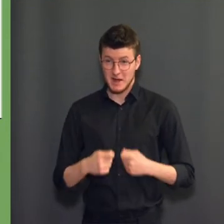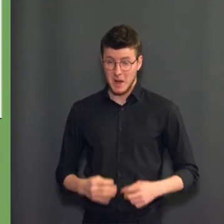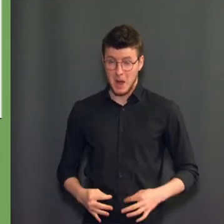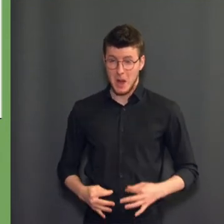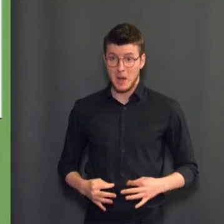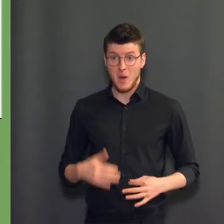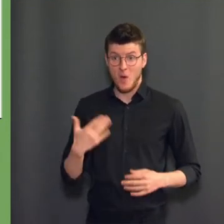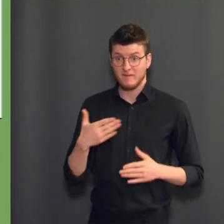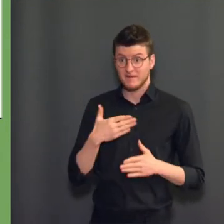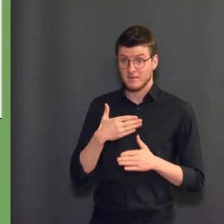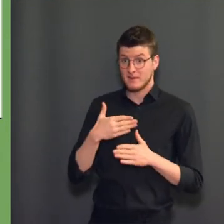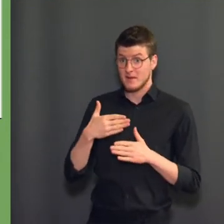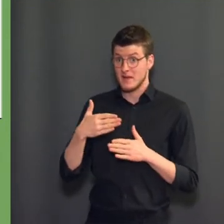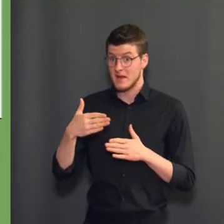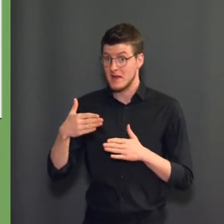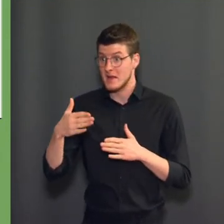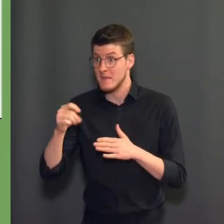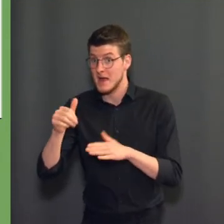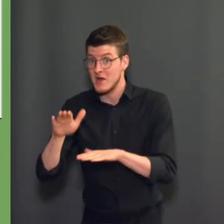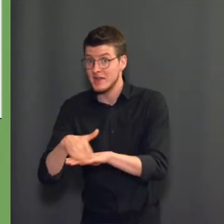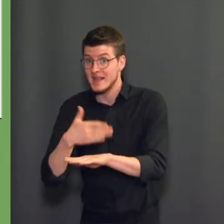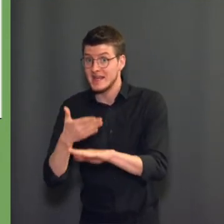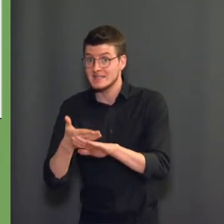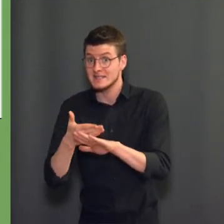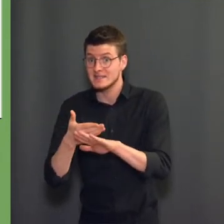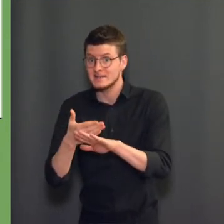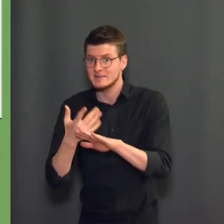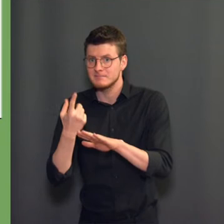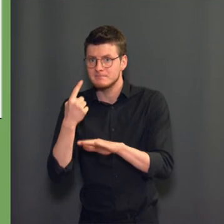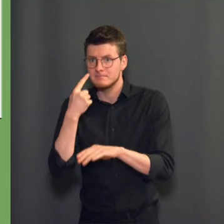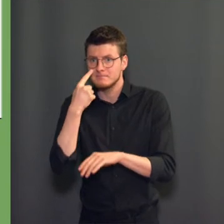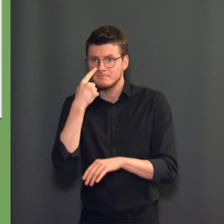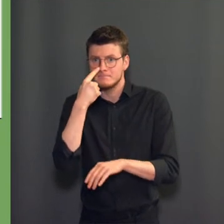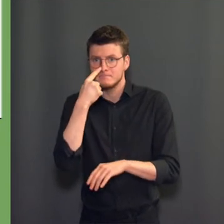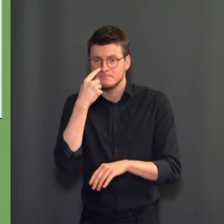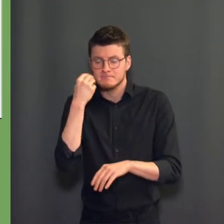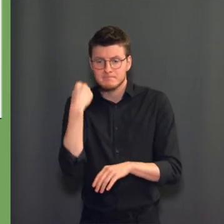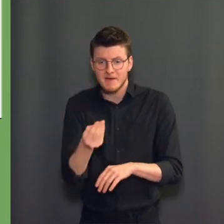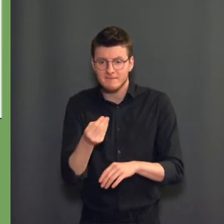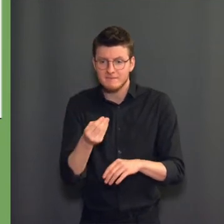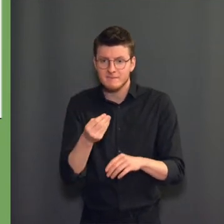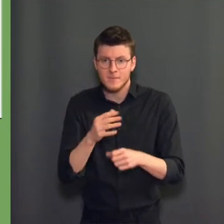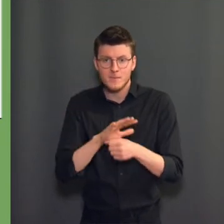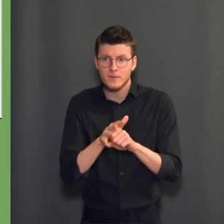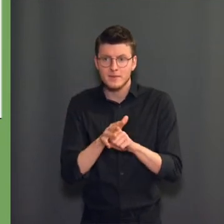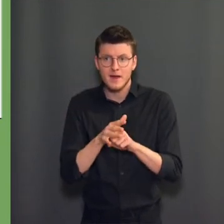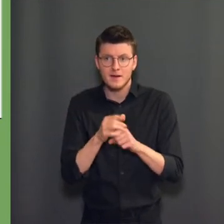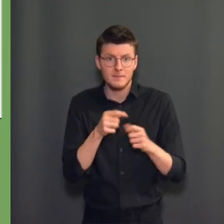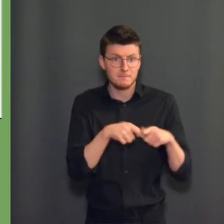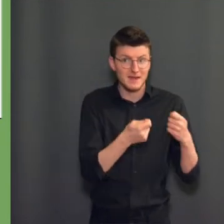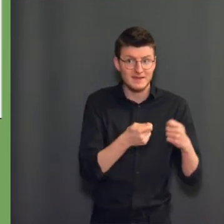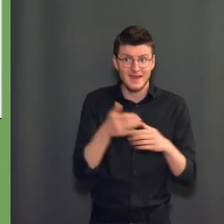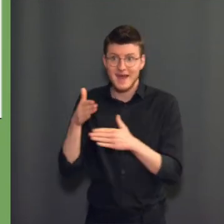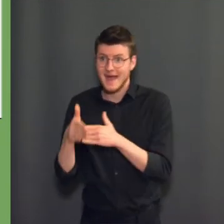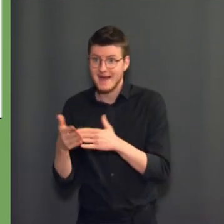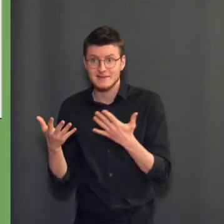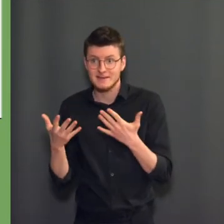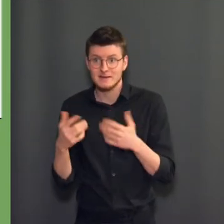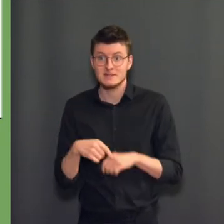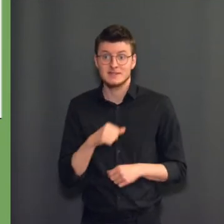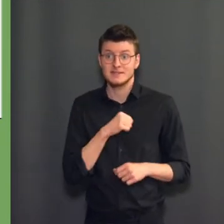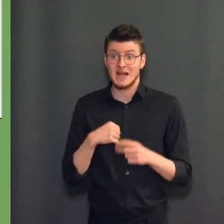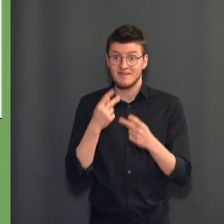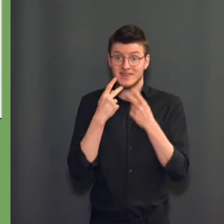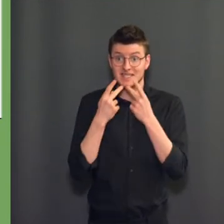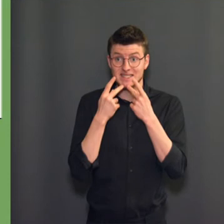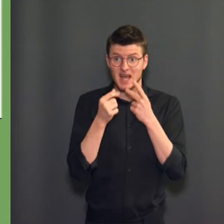neus. Een zelftest zal dus enkel een besmetting oppikken wanneer deze op zijn piek is.